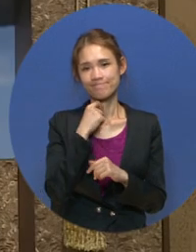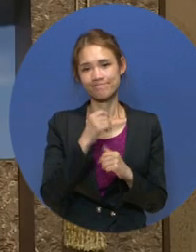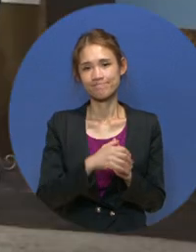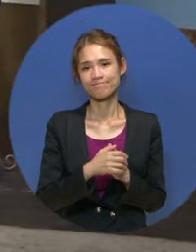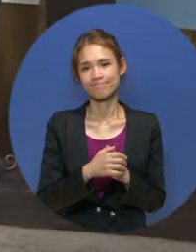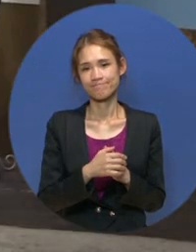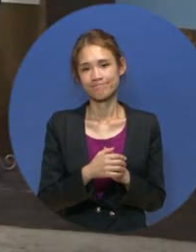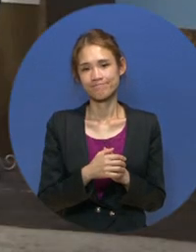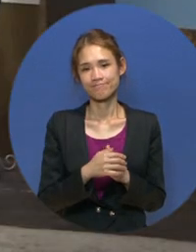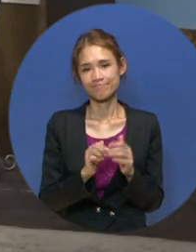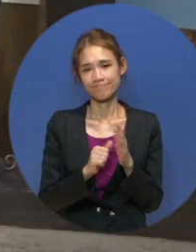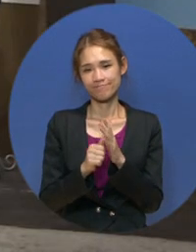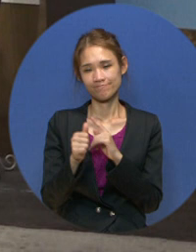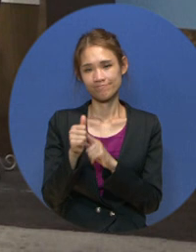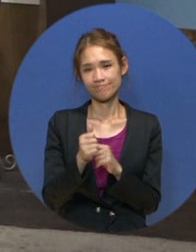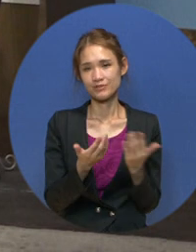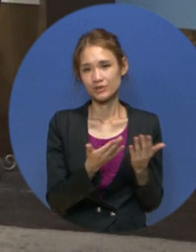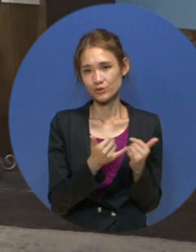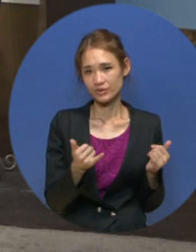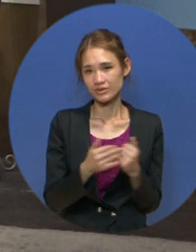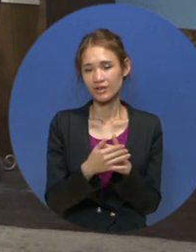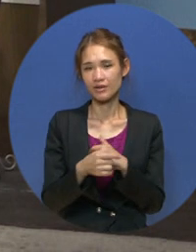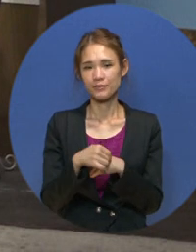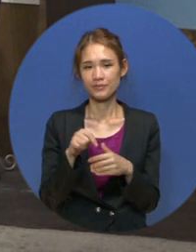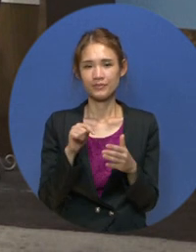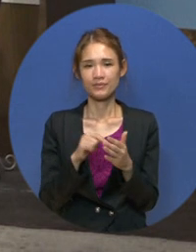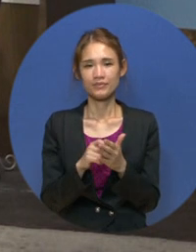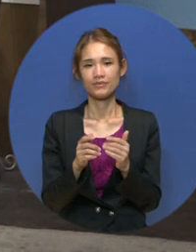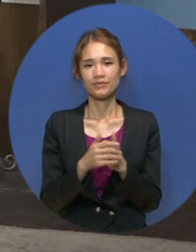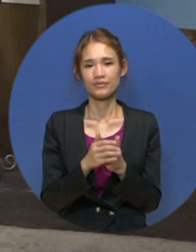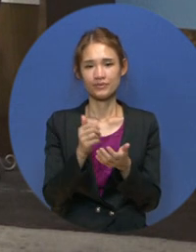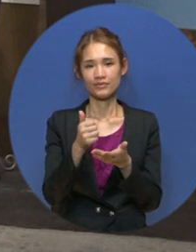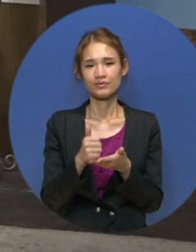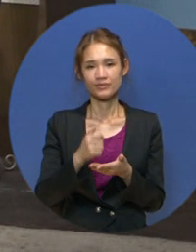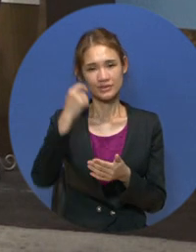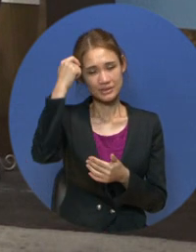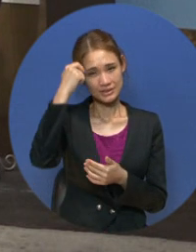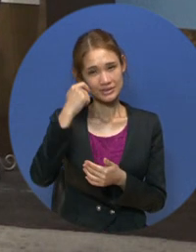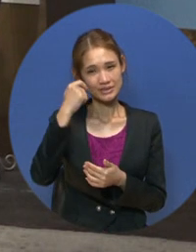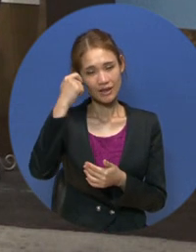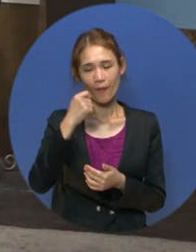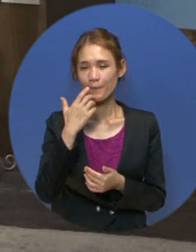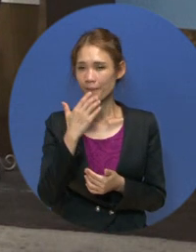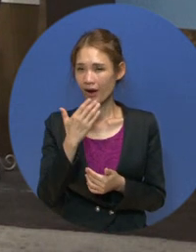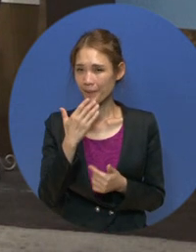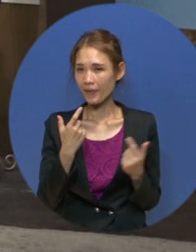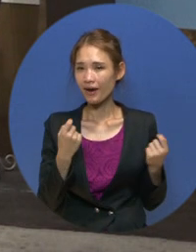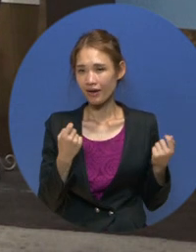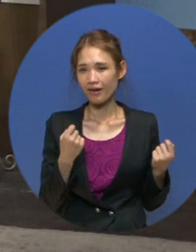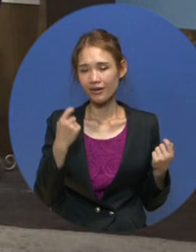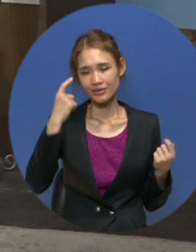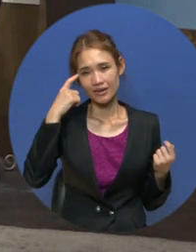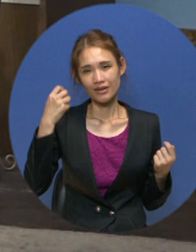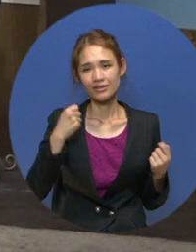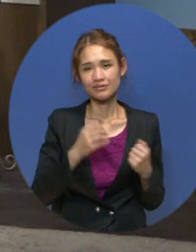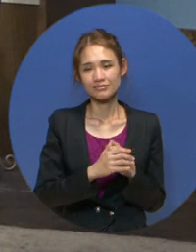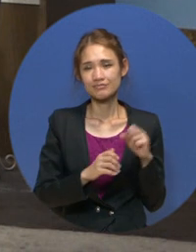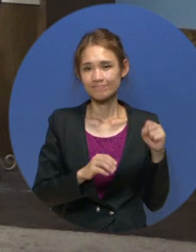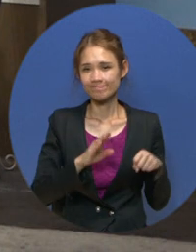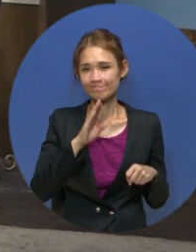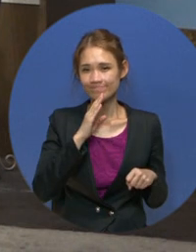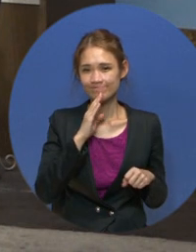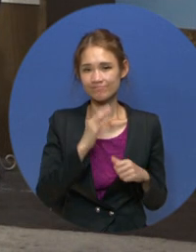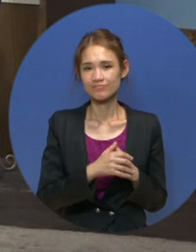근데 그런 대표님과 이 직원분들의 마음이 네. 또 고객분들한테까지 아마 느껴지실 거라고 저는 생각이 듭니다. 네, 맞습니다. 네.